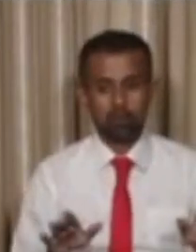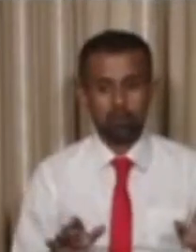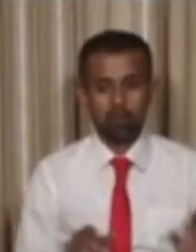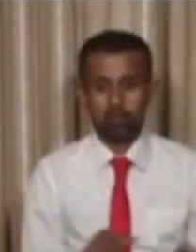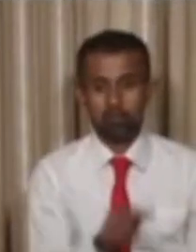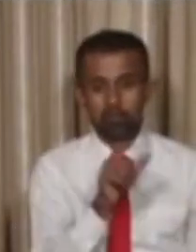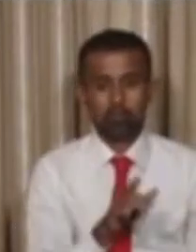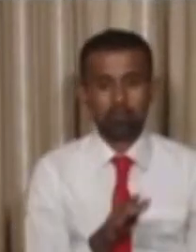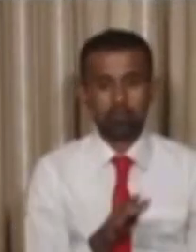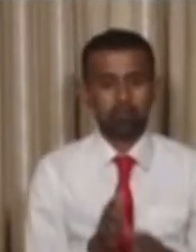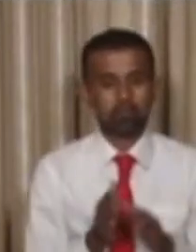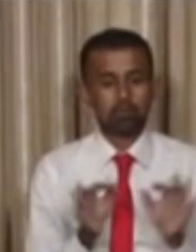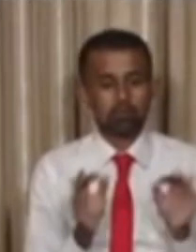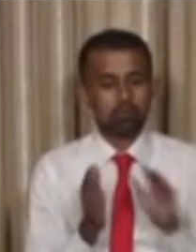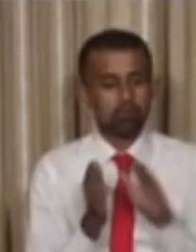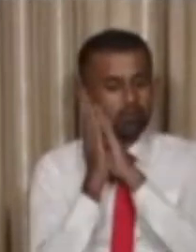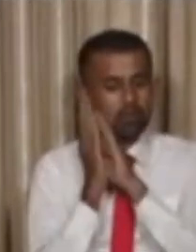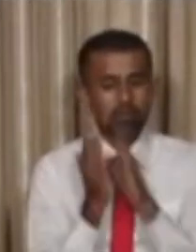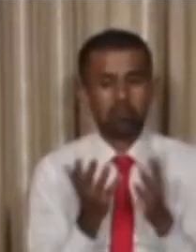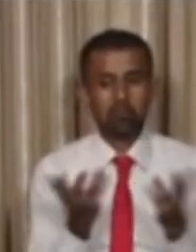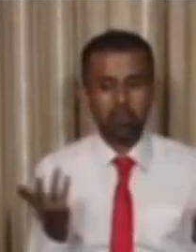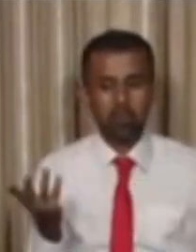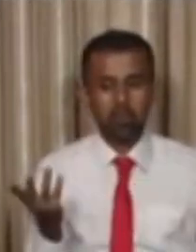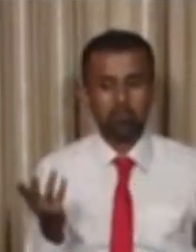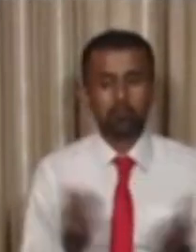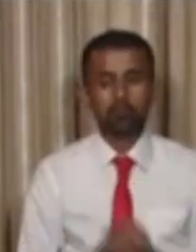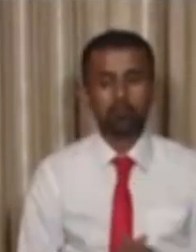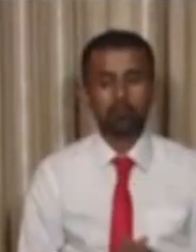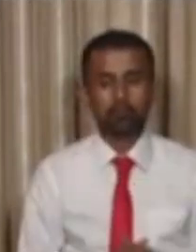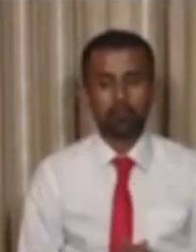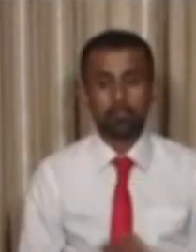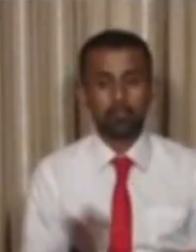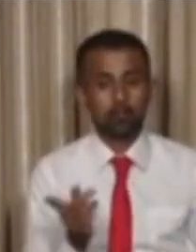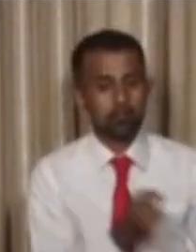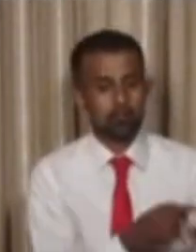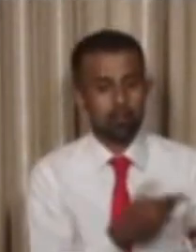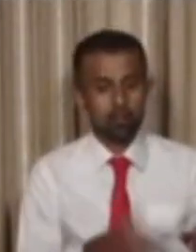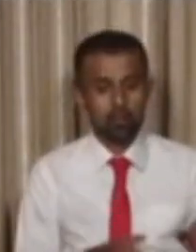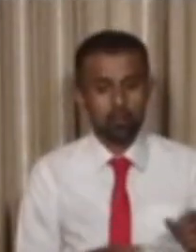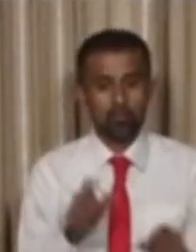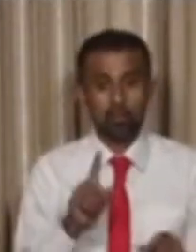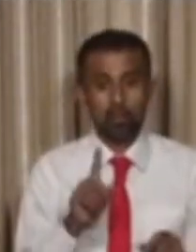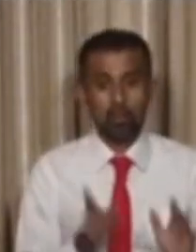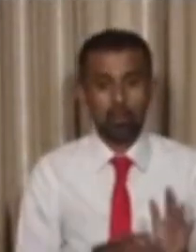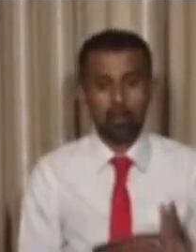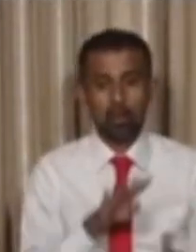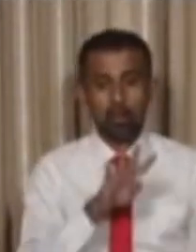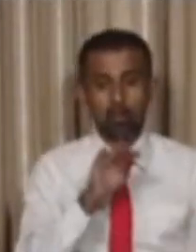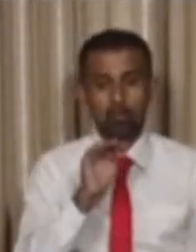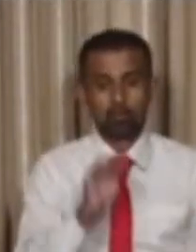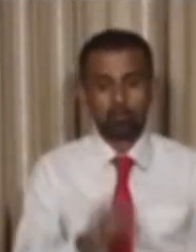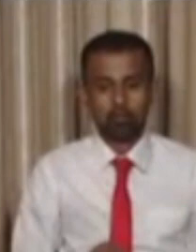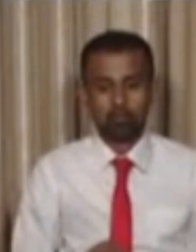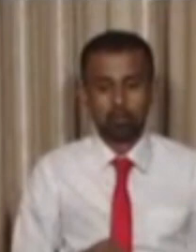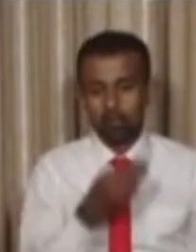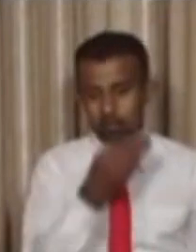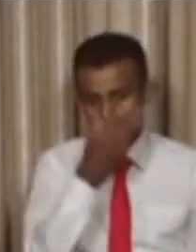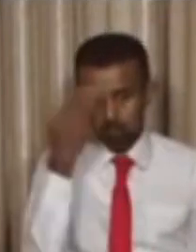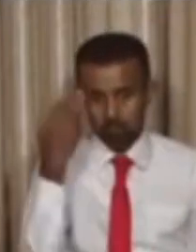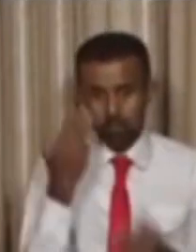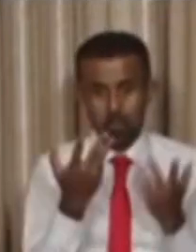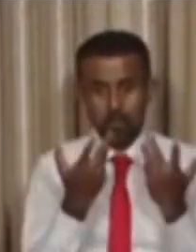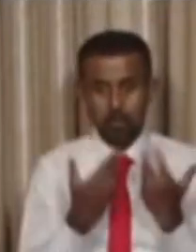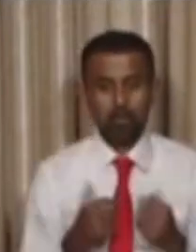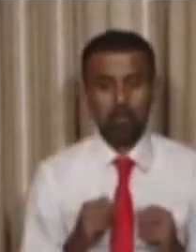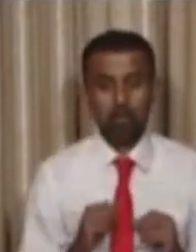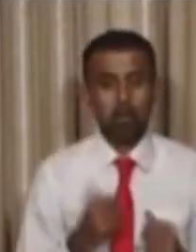இந்த கொலையிலே ஈடுபட்டவர்கள், இந்த 146,000 மேற்பட்ட மக்கள் இறப்பதற்கும் கொல்லப்படுவதற்கும் காரணமாக